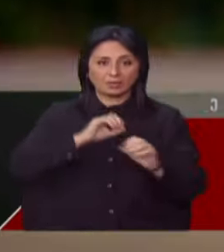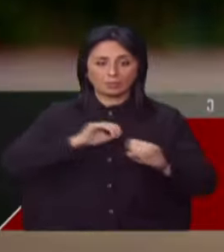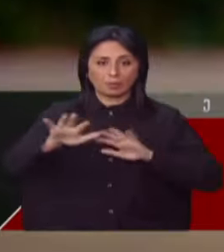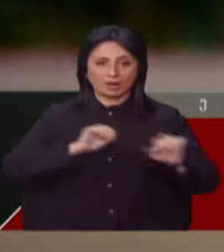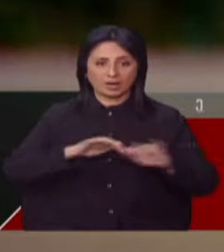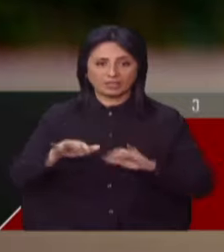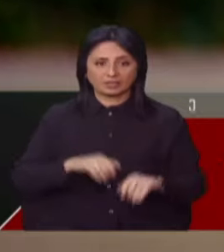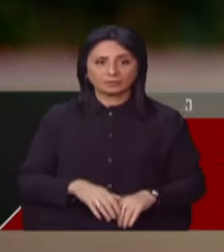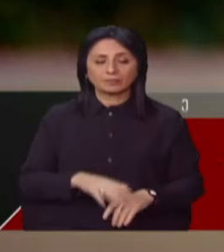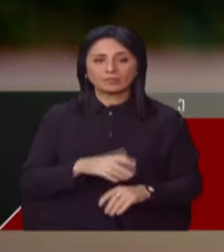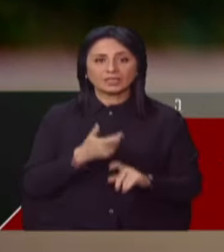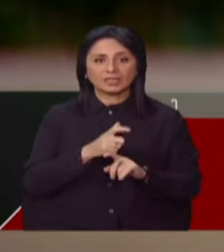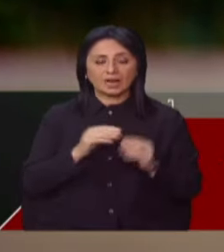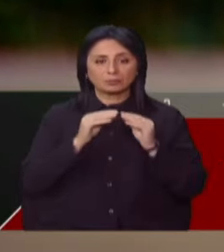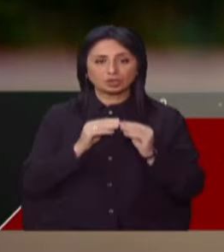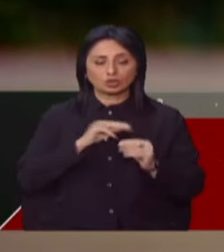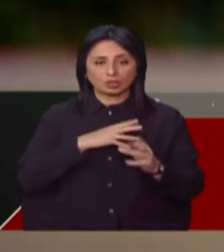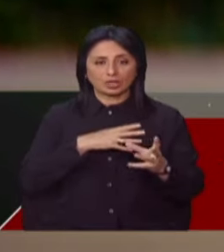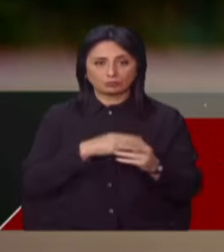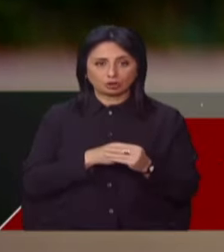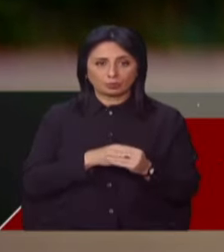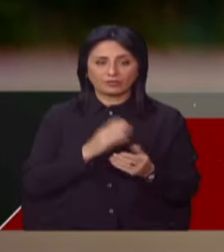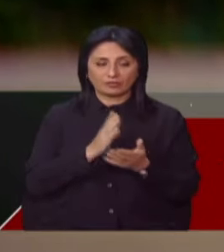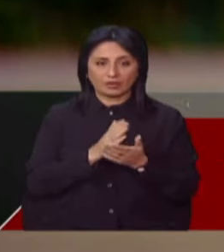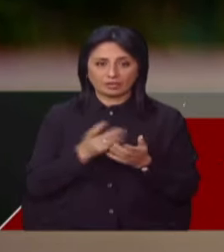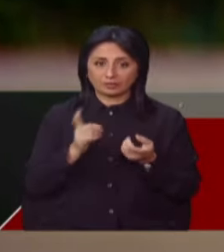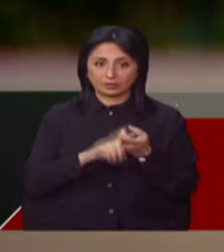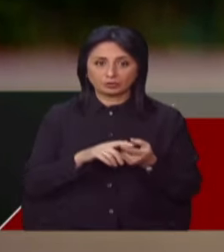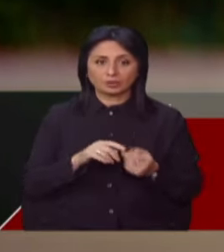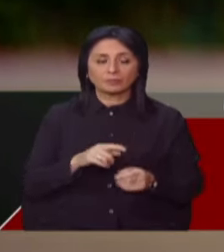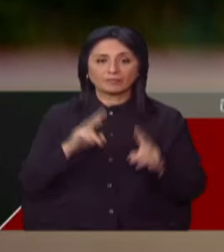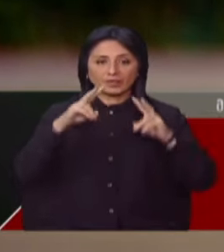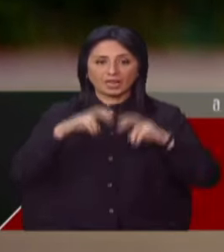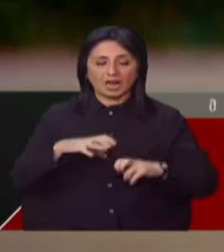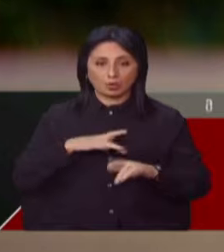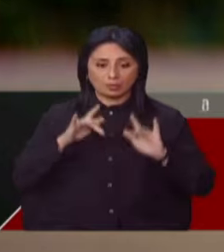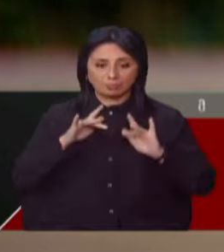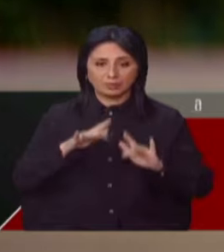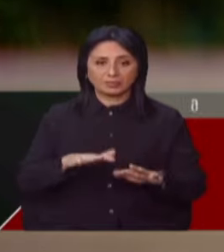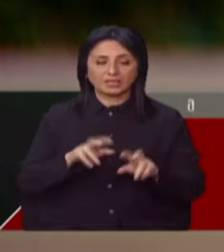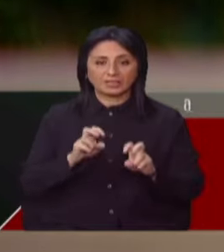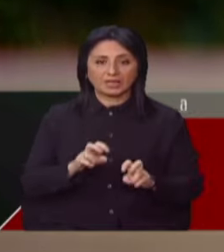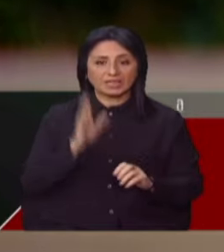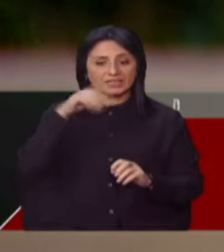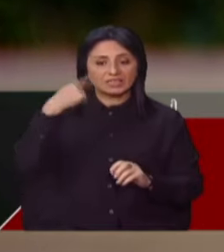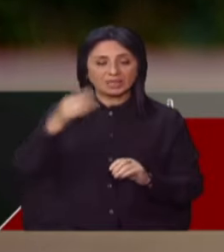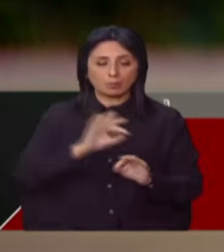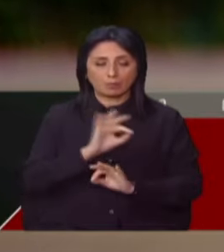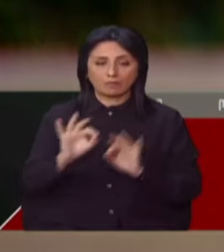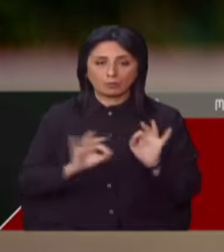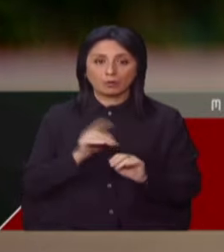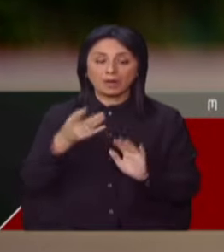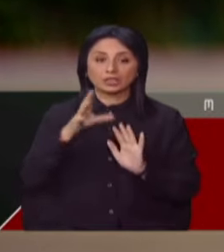მომარაგდება. Orsteba salam cidro tanamshromloba guakavshirebs ganxiluli ikna mimdinare da saumaulo